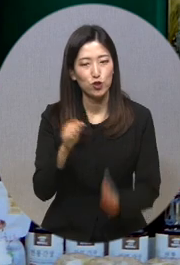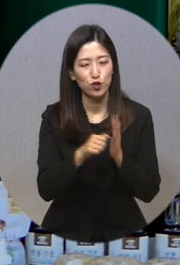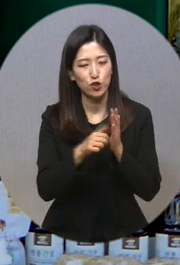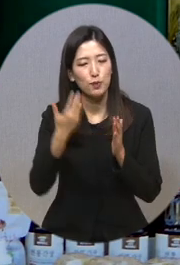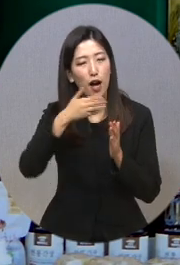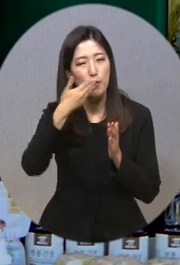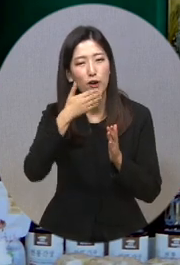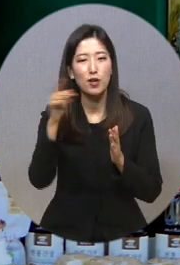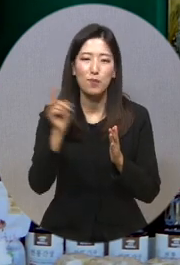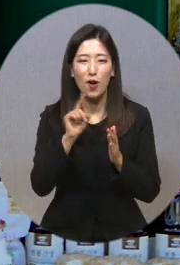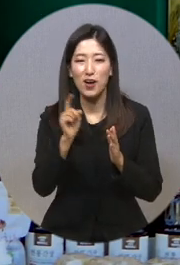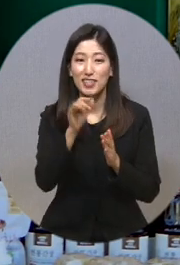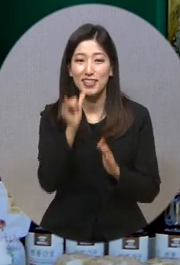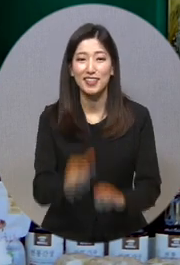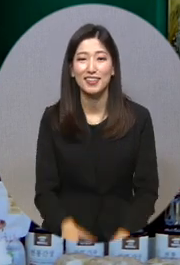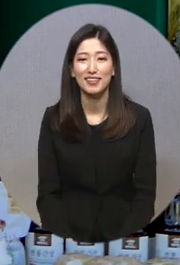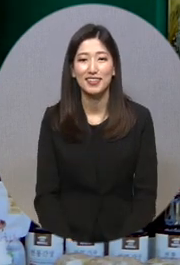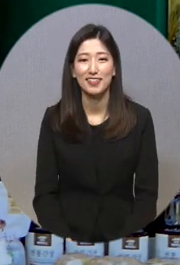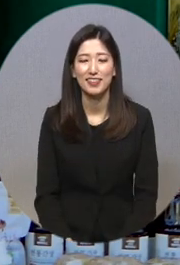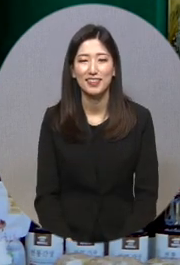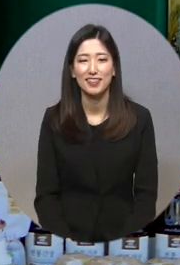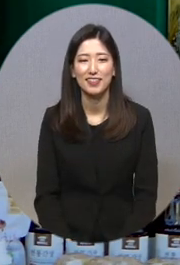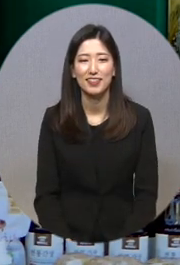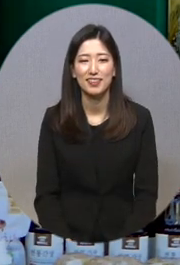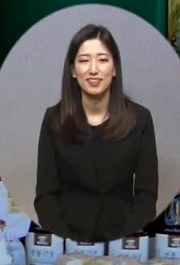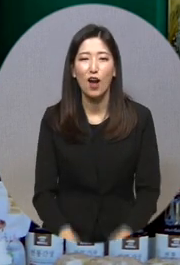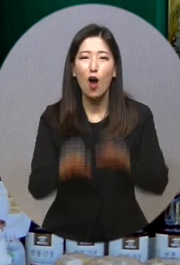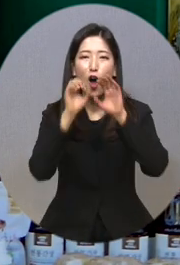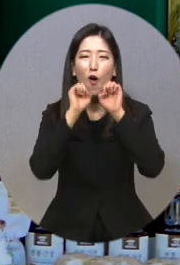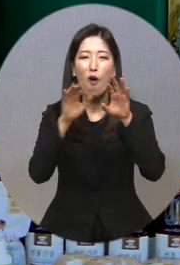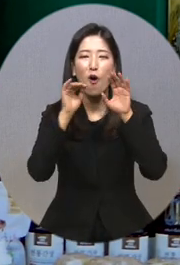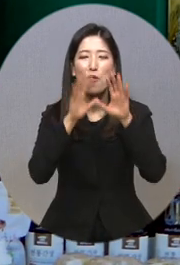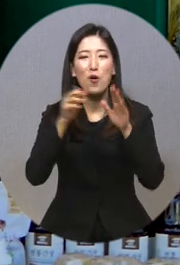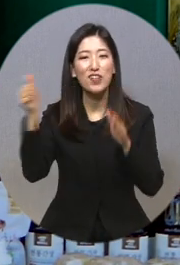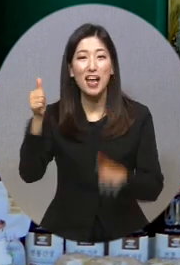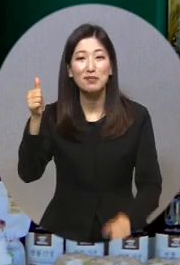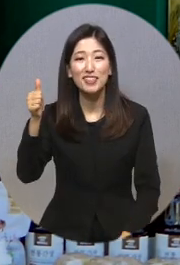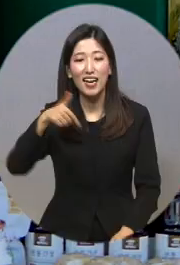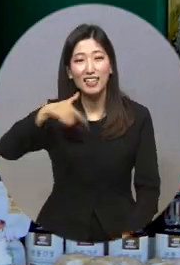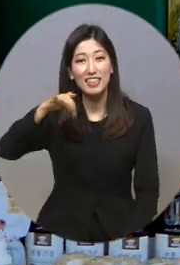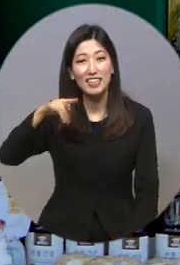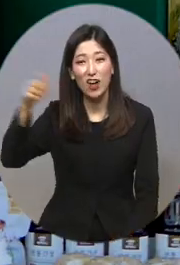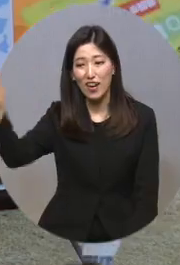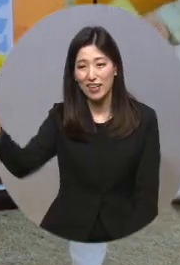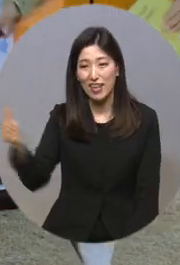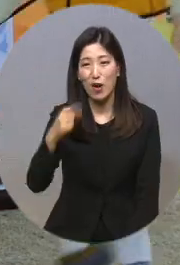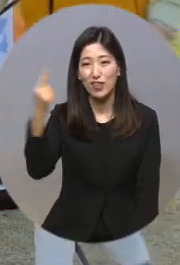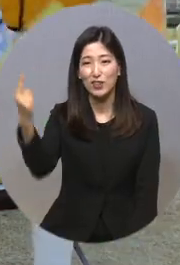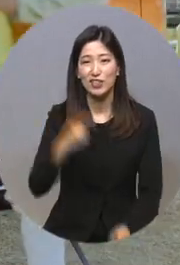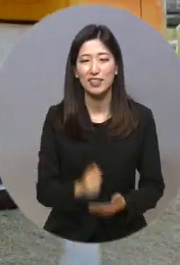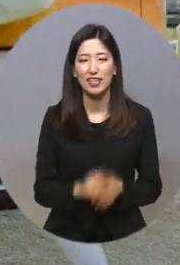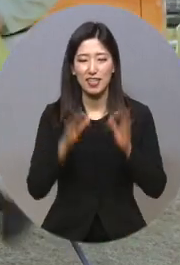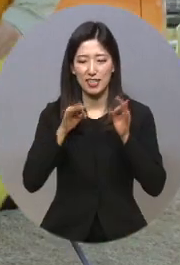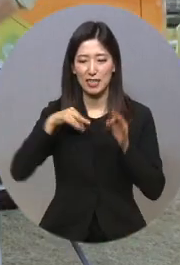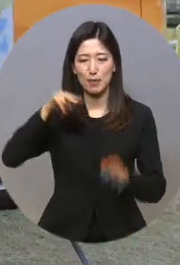있을지 기정 홍고매 기정아 나와주세요.